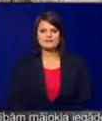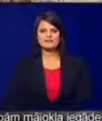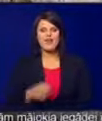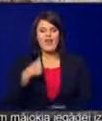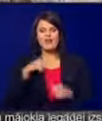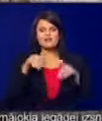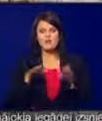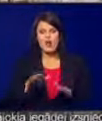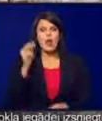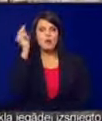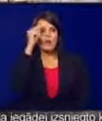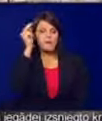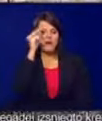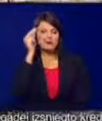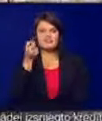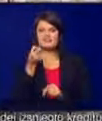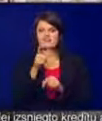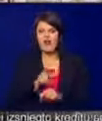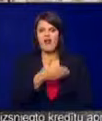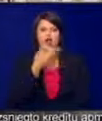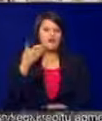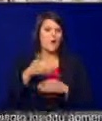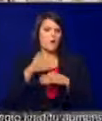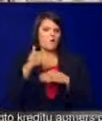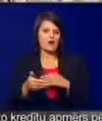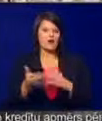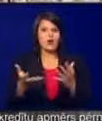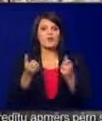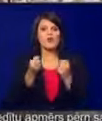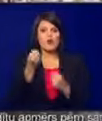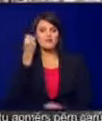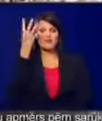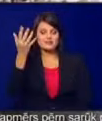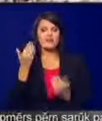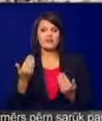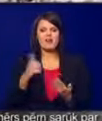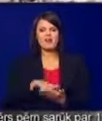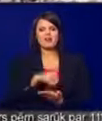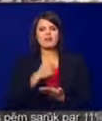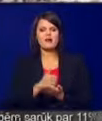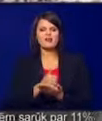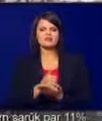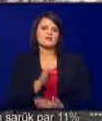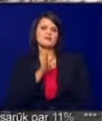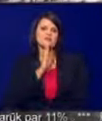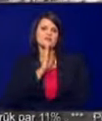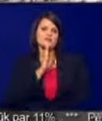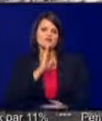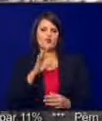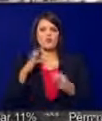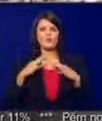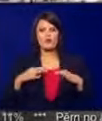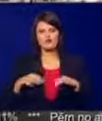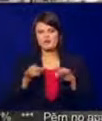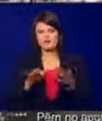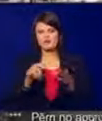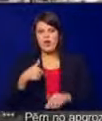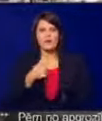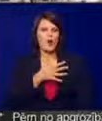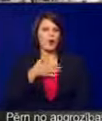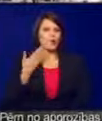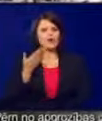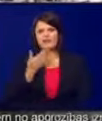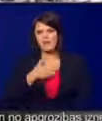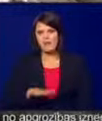Es nolēmu mācīties, nekad nav par vēlu. Ieguvu izglītību un tagad pārstāvu sievišķīgu profesiju – šuvēju. Un man ļoti patīk.